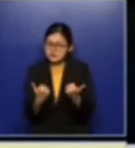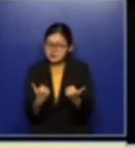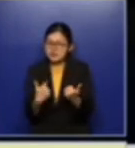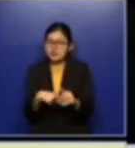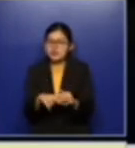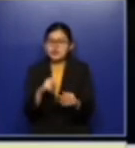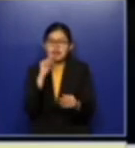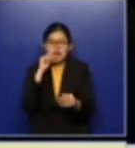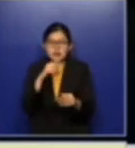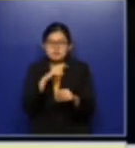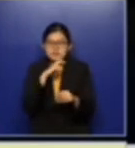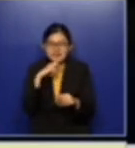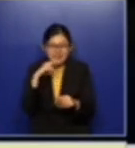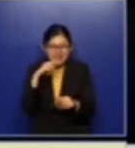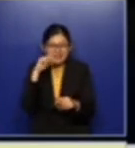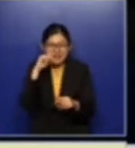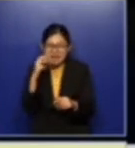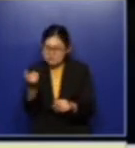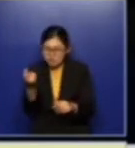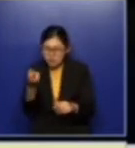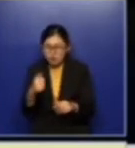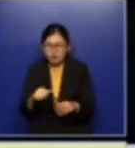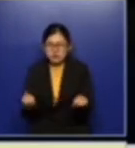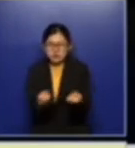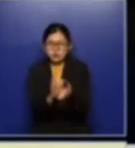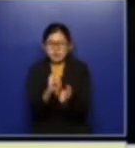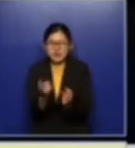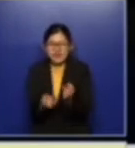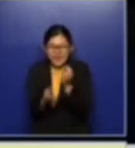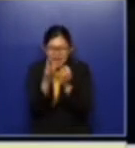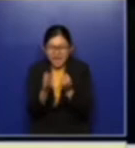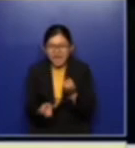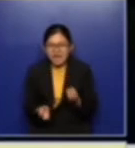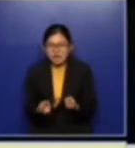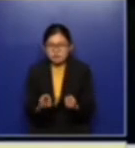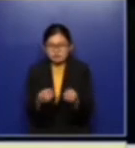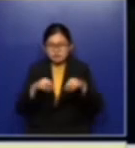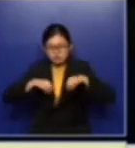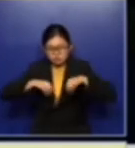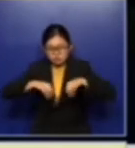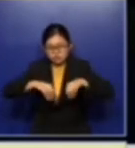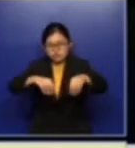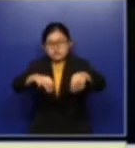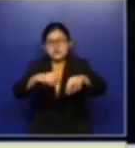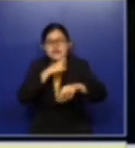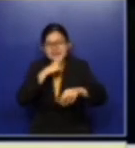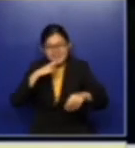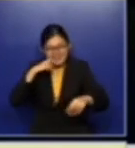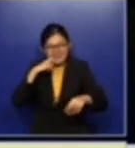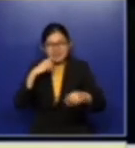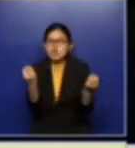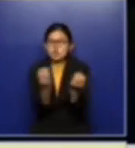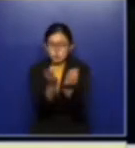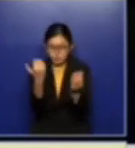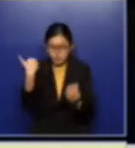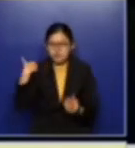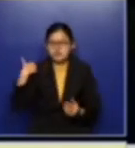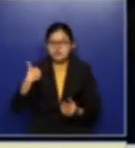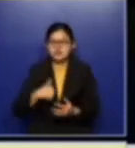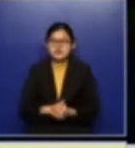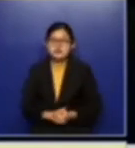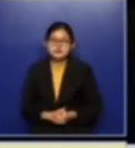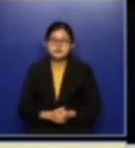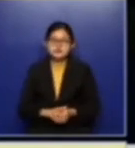านประธานครับการผันน้ำส่วนใหญ่ก็ปลายน้ำก็ทราบดีว่าน้ำก็จะไปที่